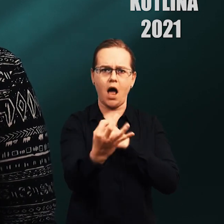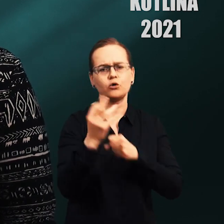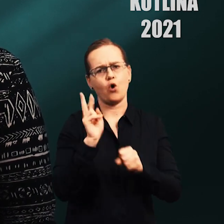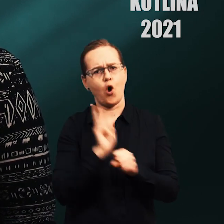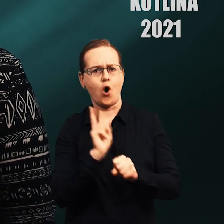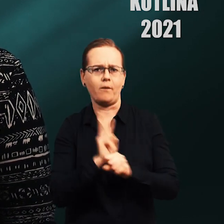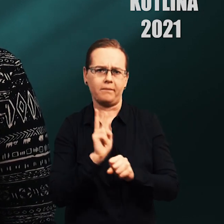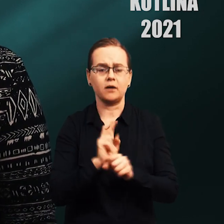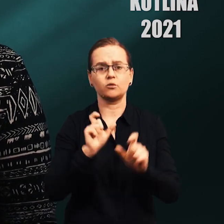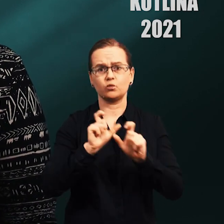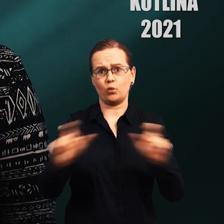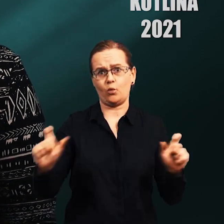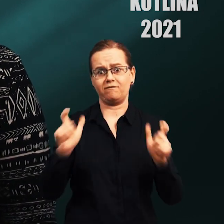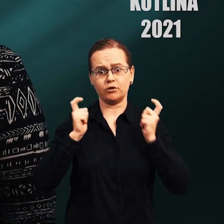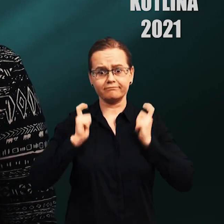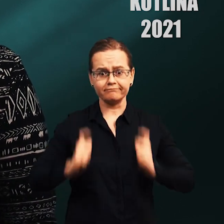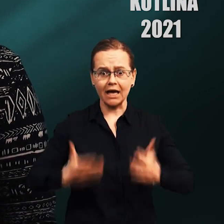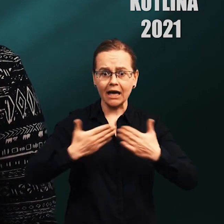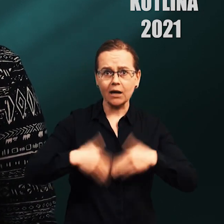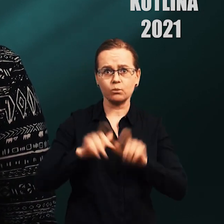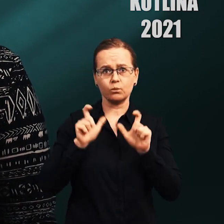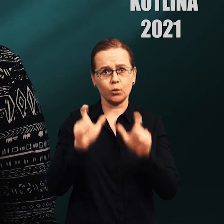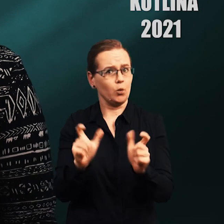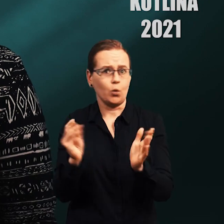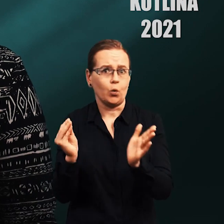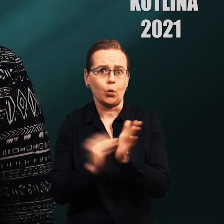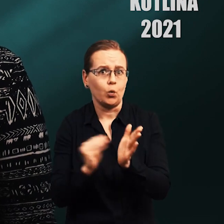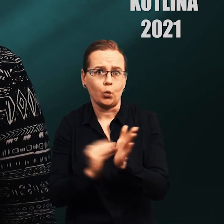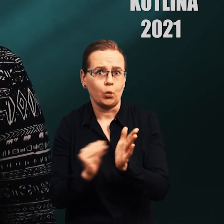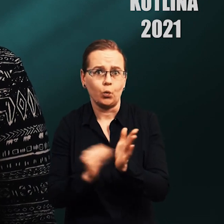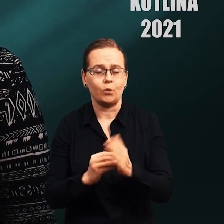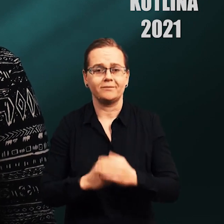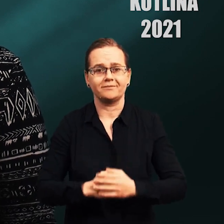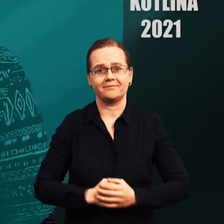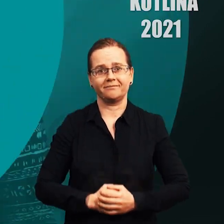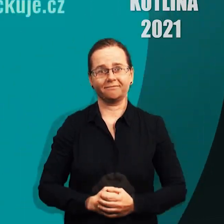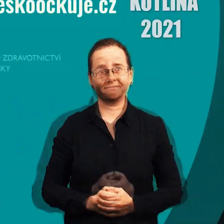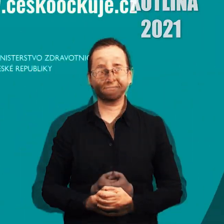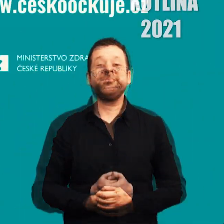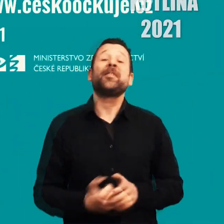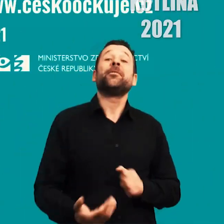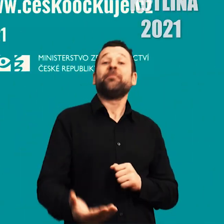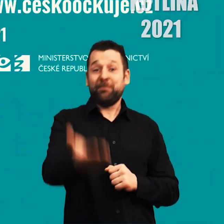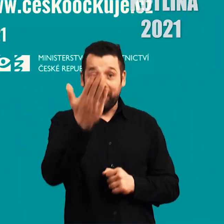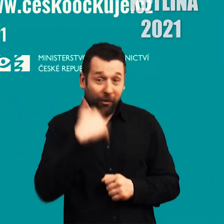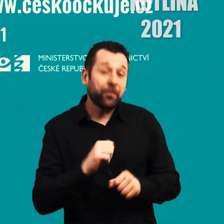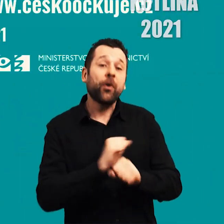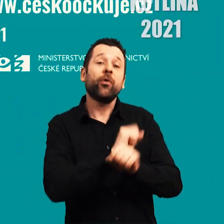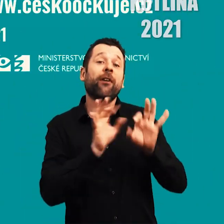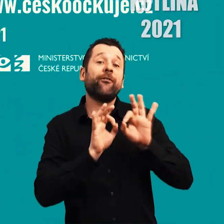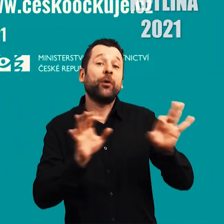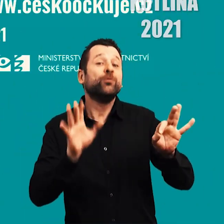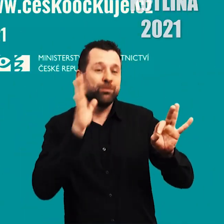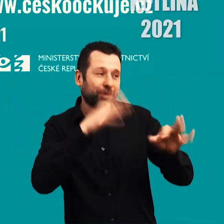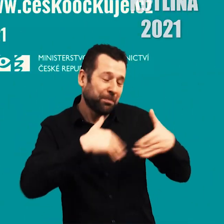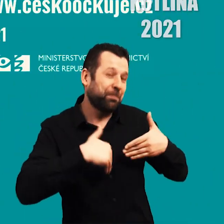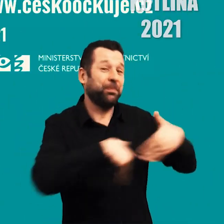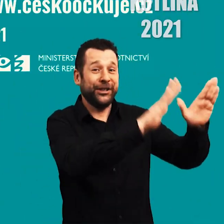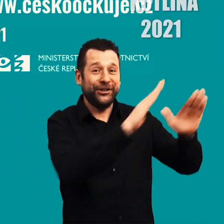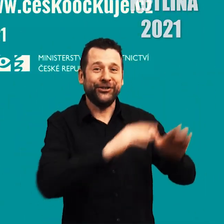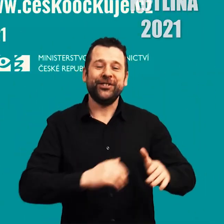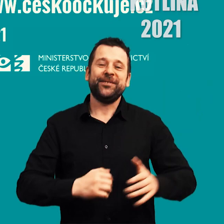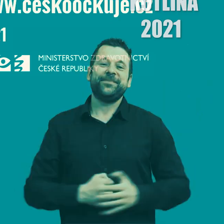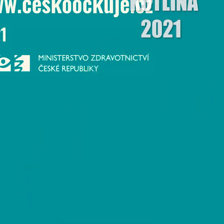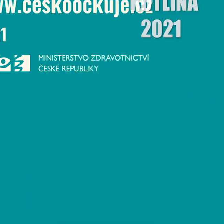dní po druhé dávce, protože do té doby ještě nemáte plně vyvinutou imunitu. Udělejme tečku za